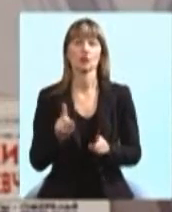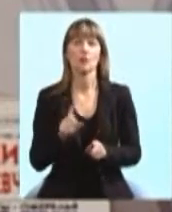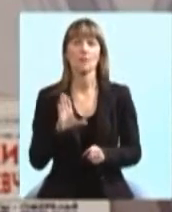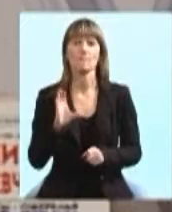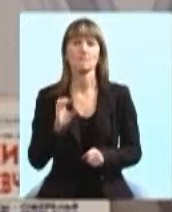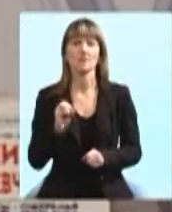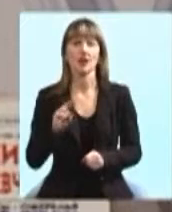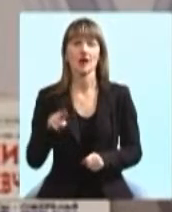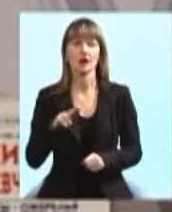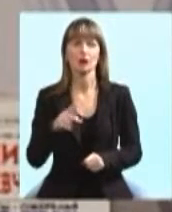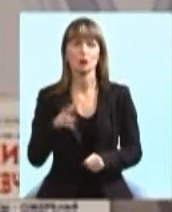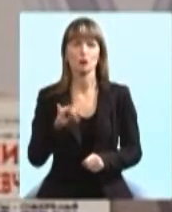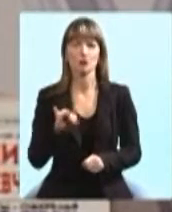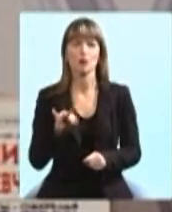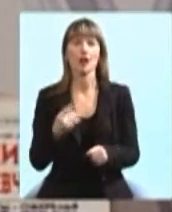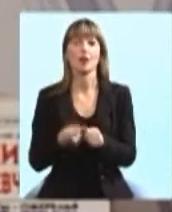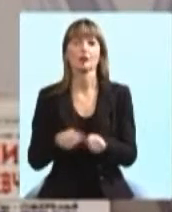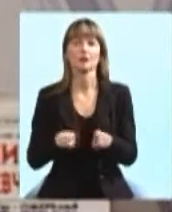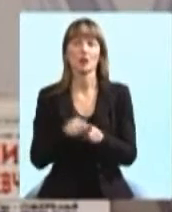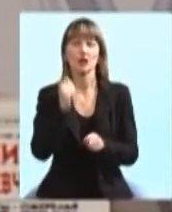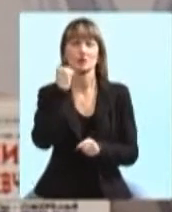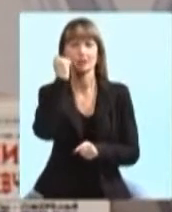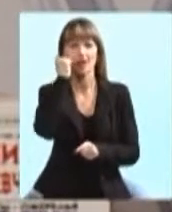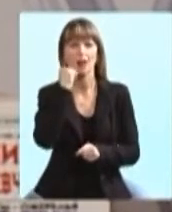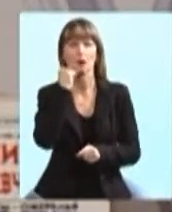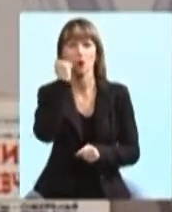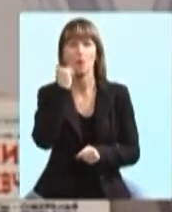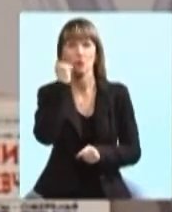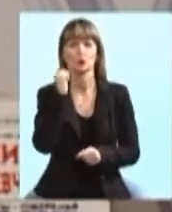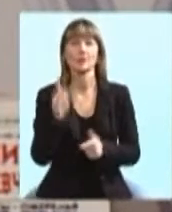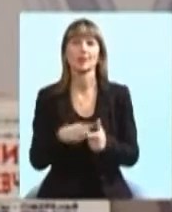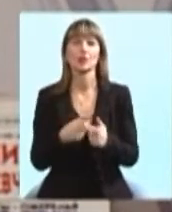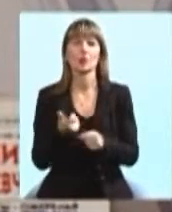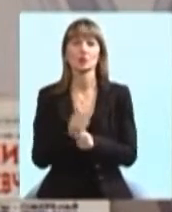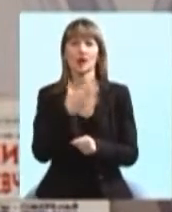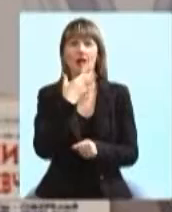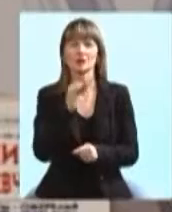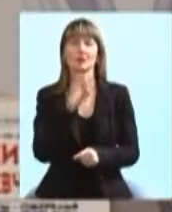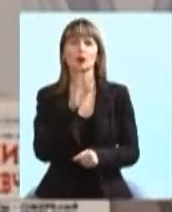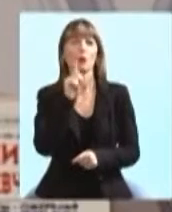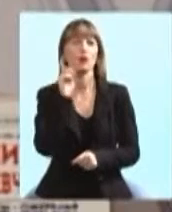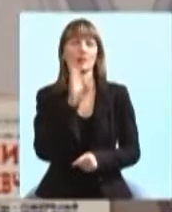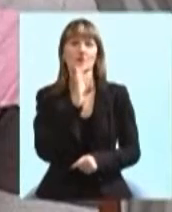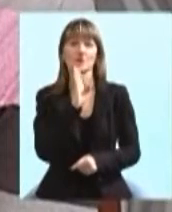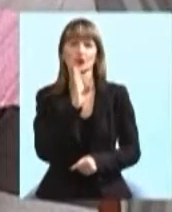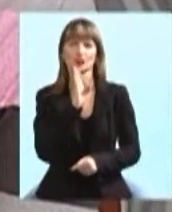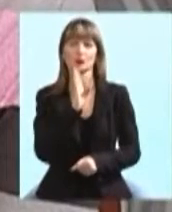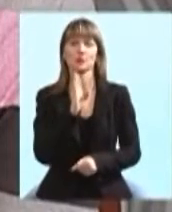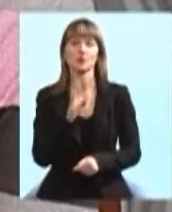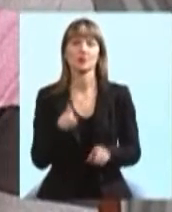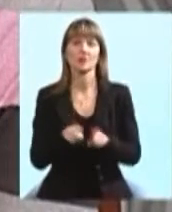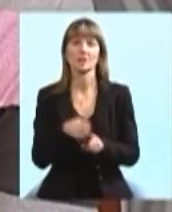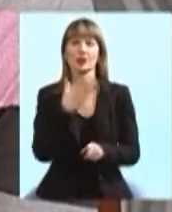такие бабушки какие-то, мне такие представляются, или наоборот, очень красивые такие девушки с